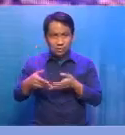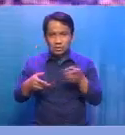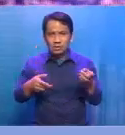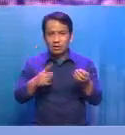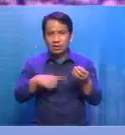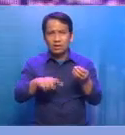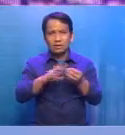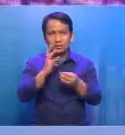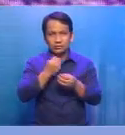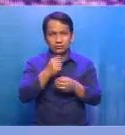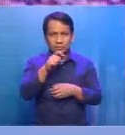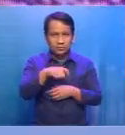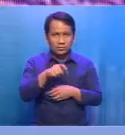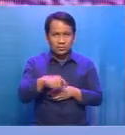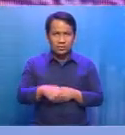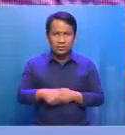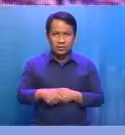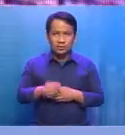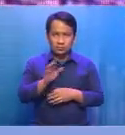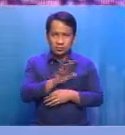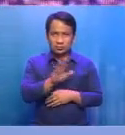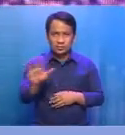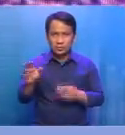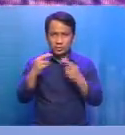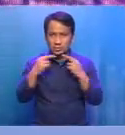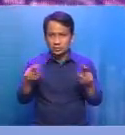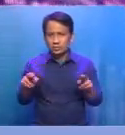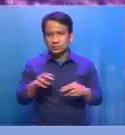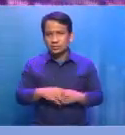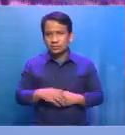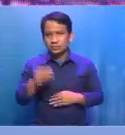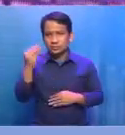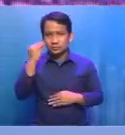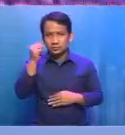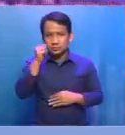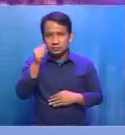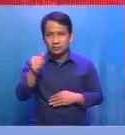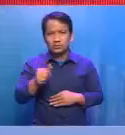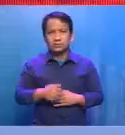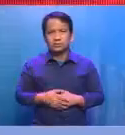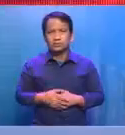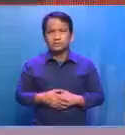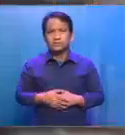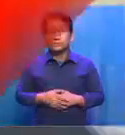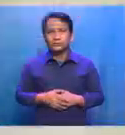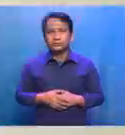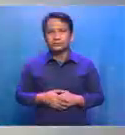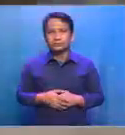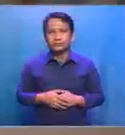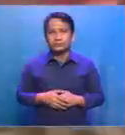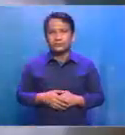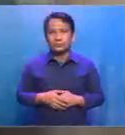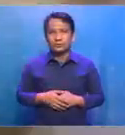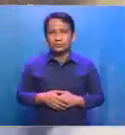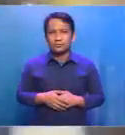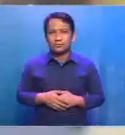mga nangangailangan. Nasa frontline ng balitang yan, si Marlene Alcaide.